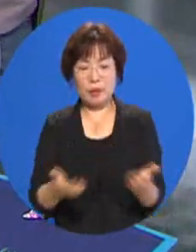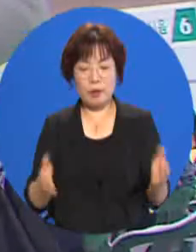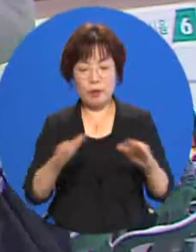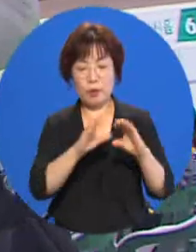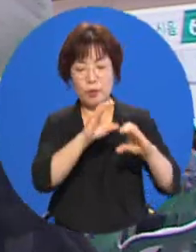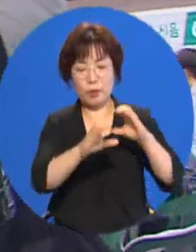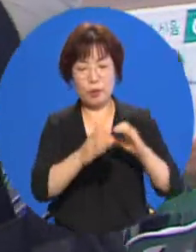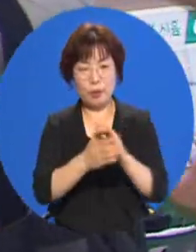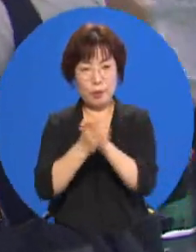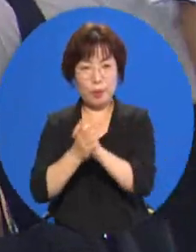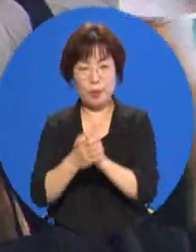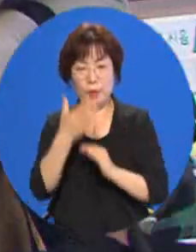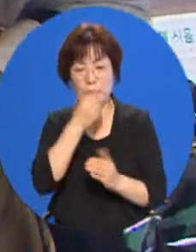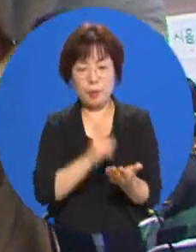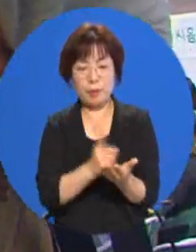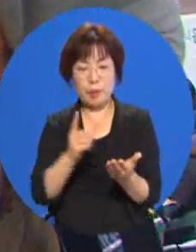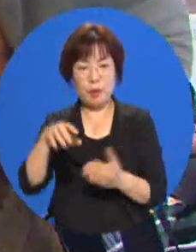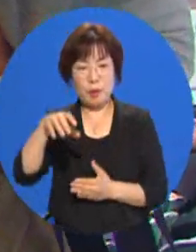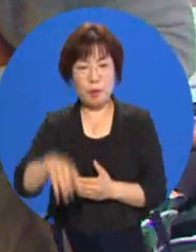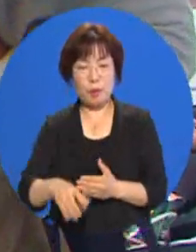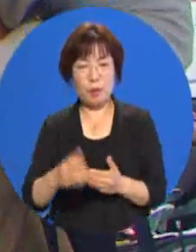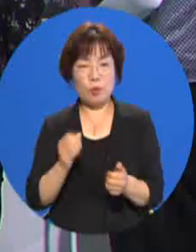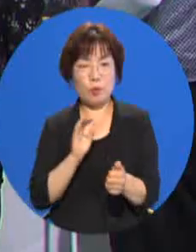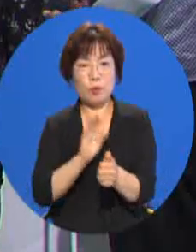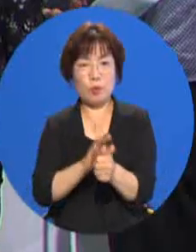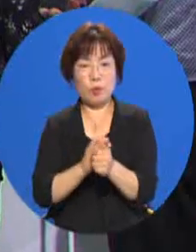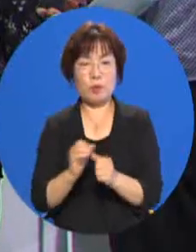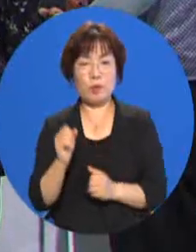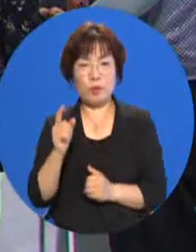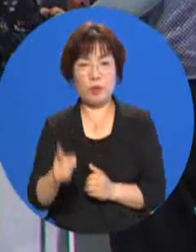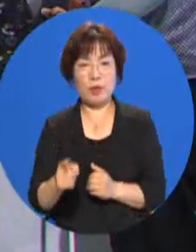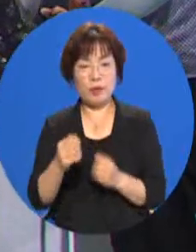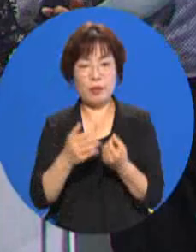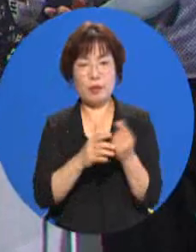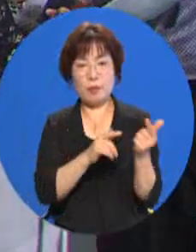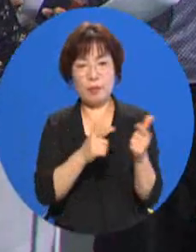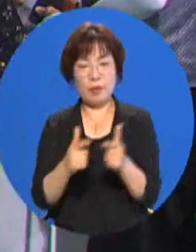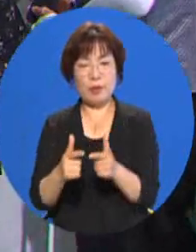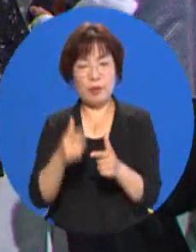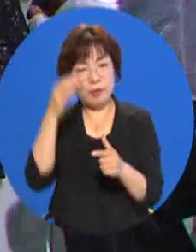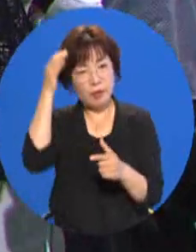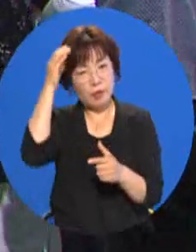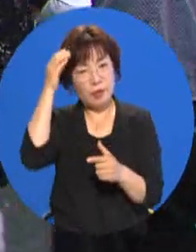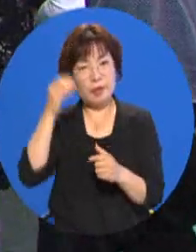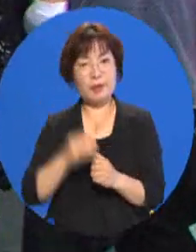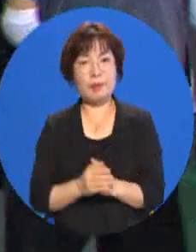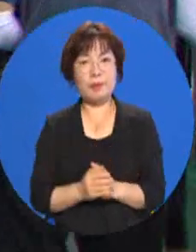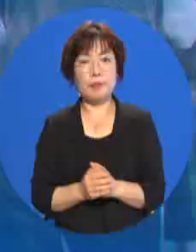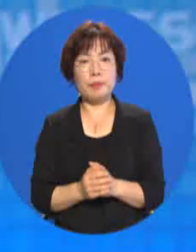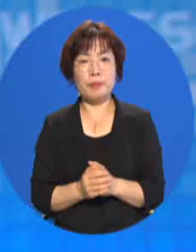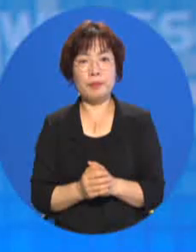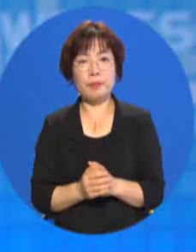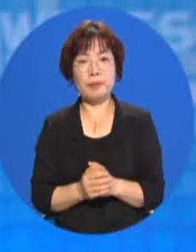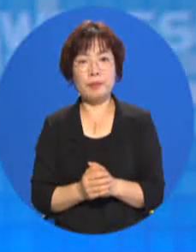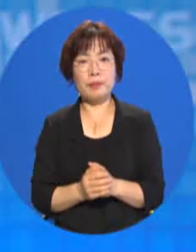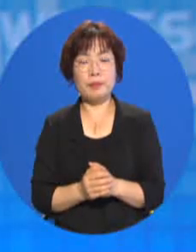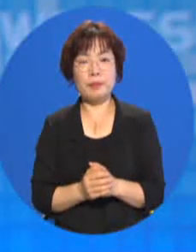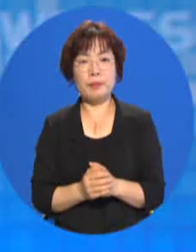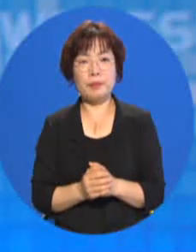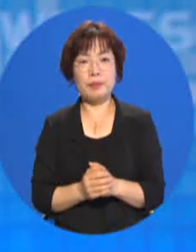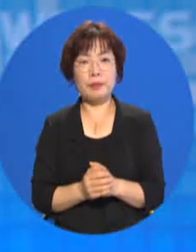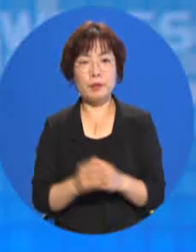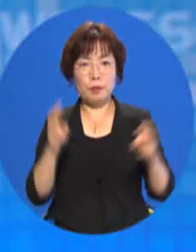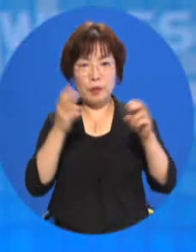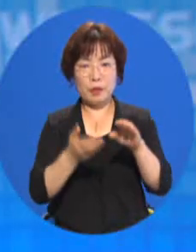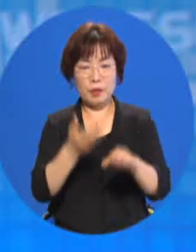협력이 복지 사각지대에서의 촉진제가 될지 주목됩니다. MBC 뉴스 김종수입니다.